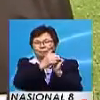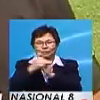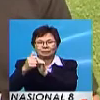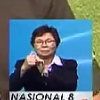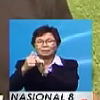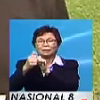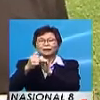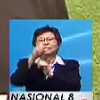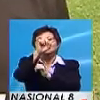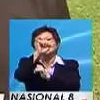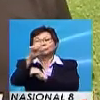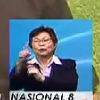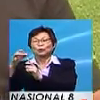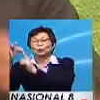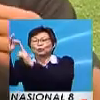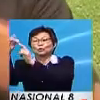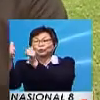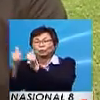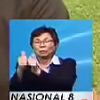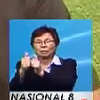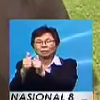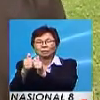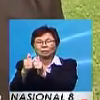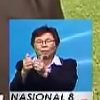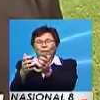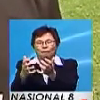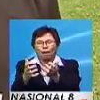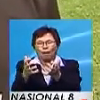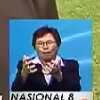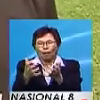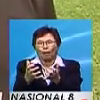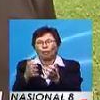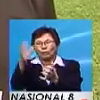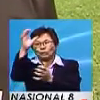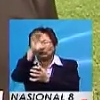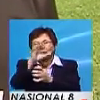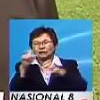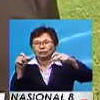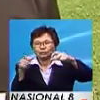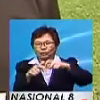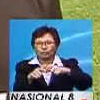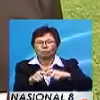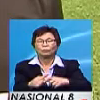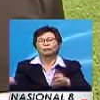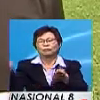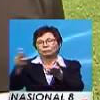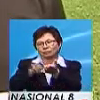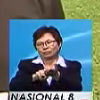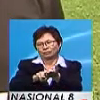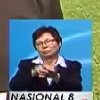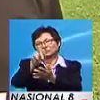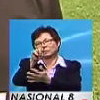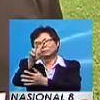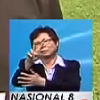pasukan khususnya dengan bernafsu untuk terus memburu gol Ibrahim